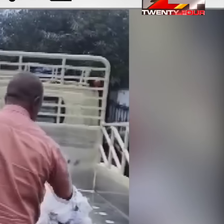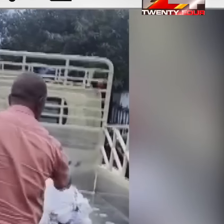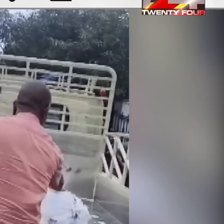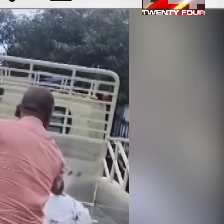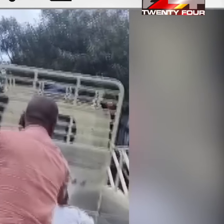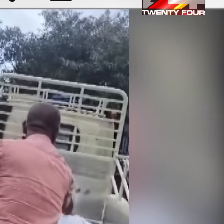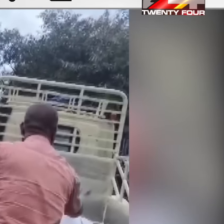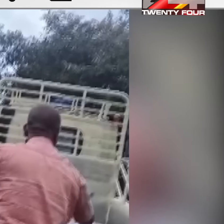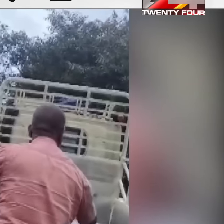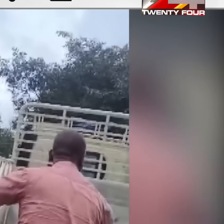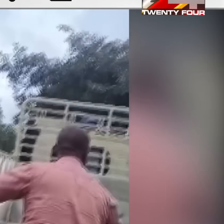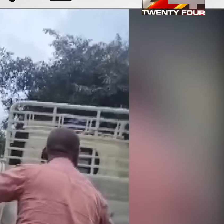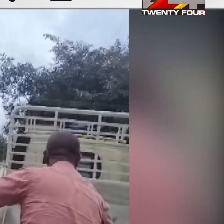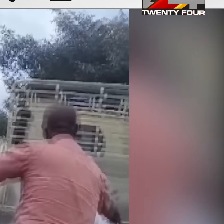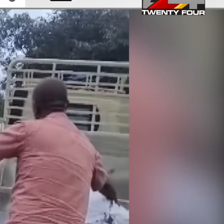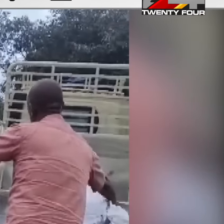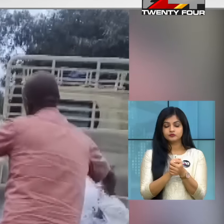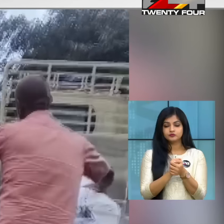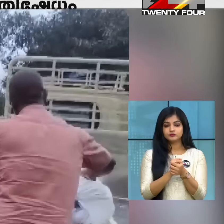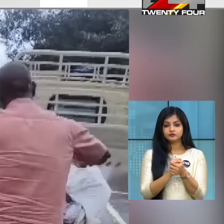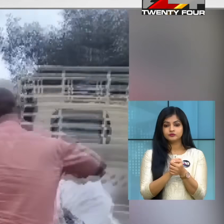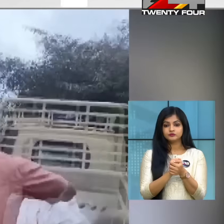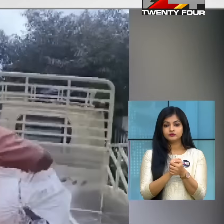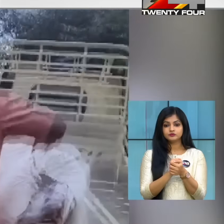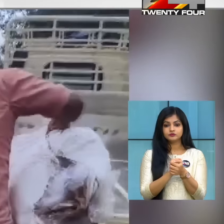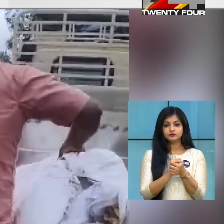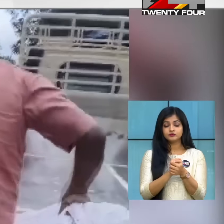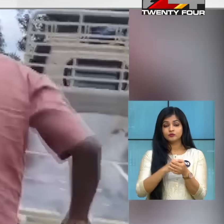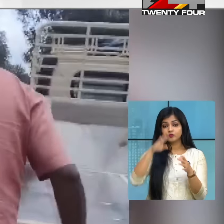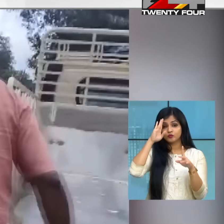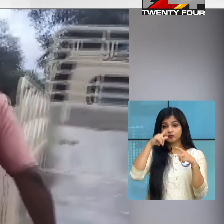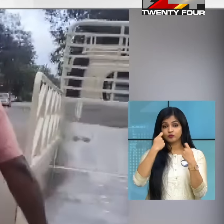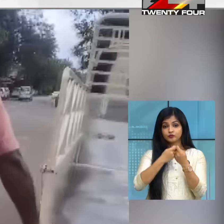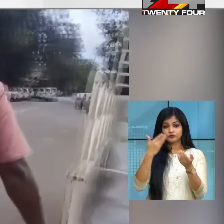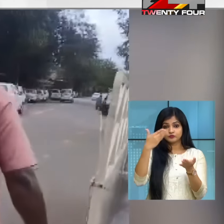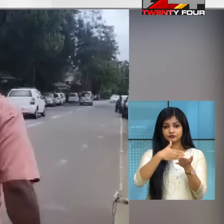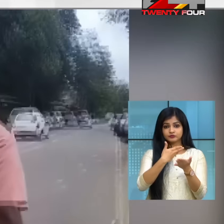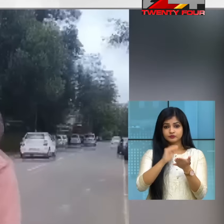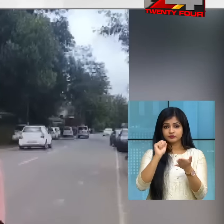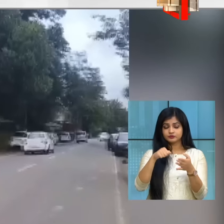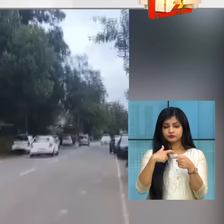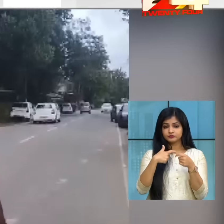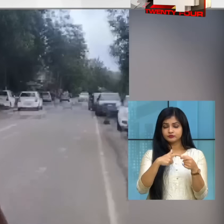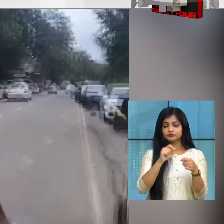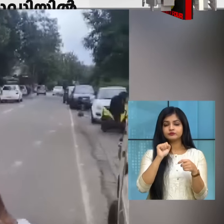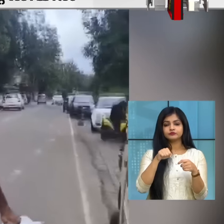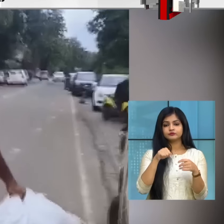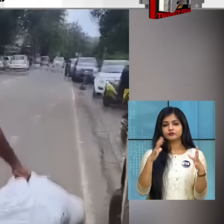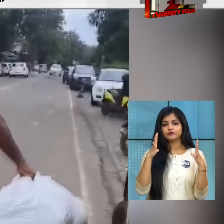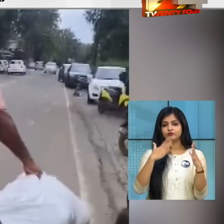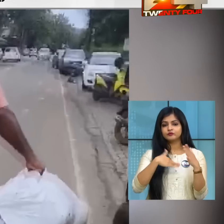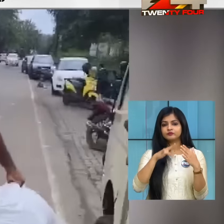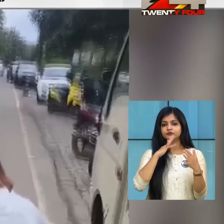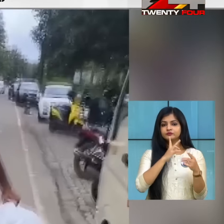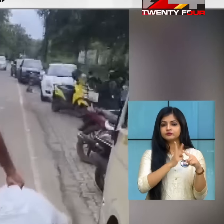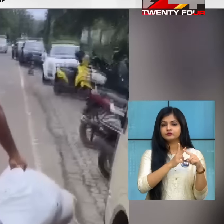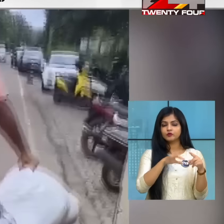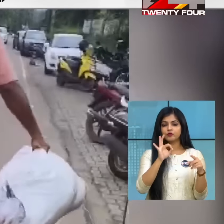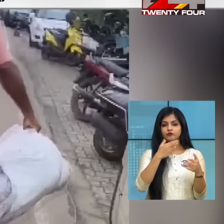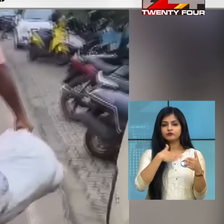സാർ ഇതെങ്ങനെയാണ് ഇത് കൈകാര്യം ചെയ്യേണ്ടത്. പോലീസ് എത്തി നീക്കട്ടെ എന്നായിരിക്കും അല്ലേ? അതെ. ശരി, നന്ദി ശ്രീ മുഹമ്മദ് ഹാഷിം. അദ്ദേഹം